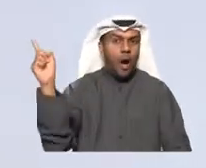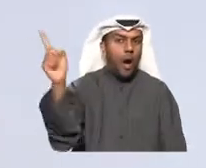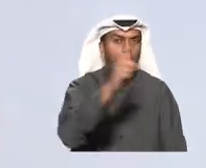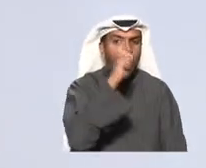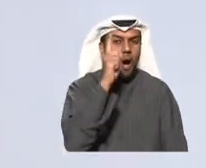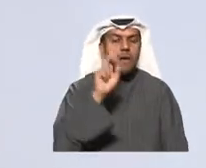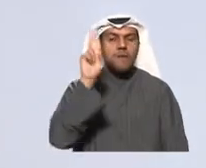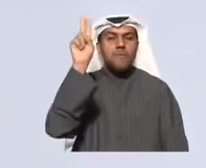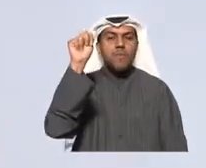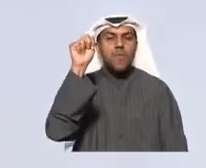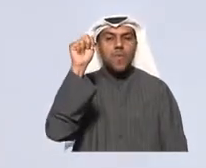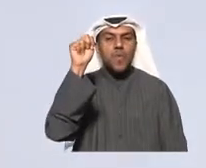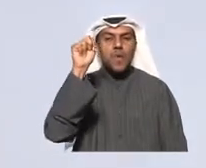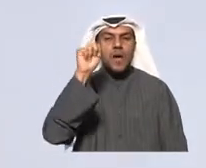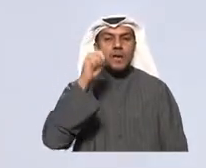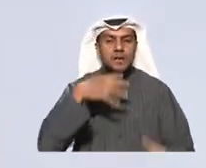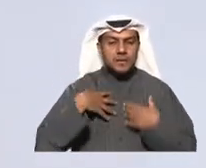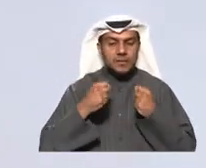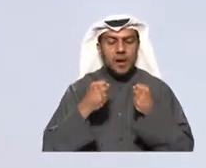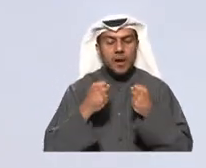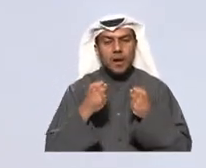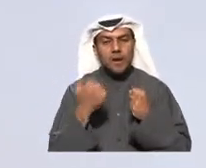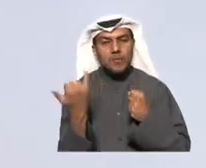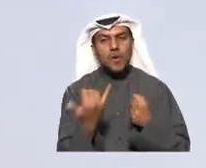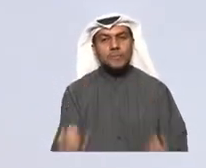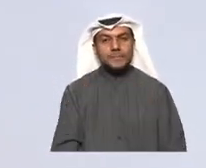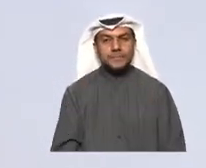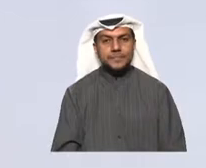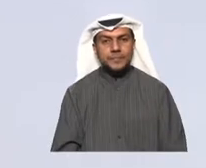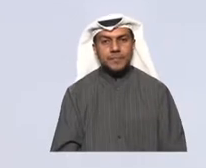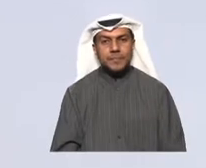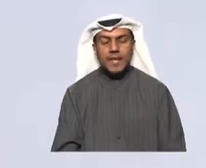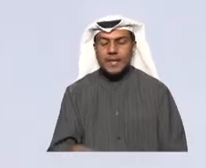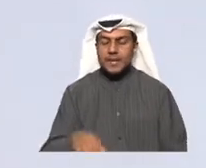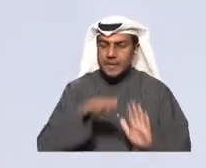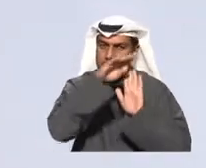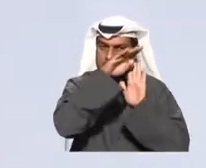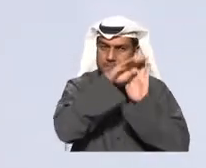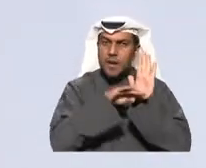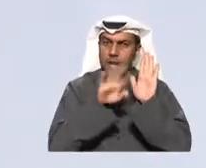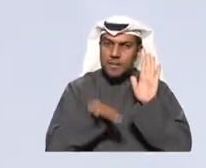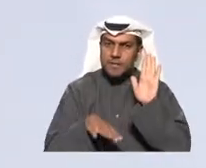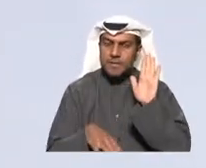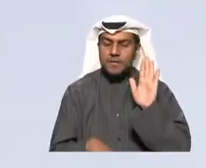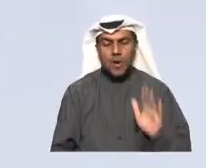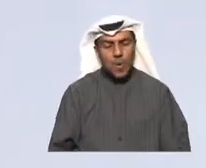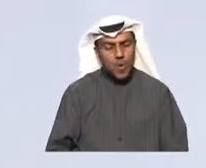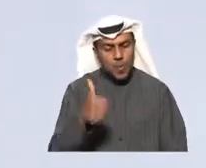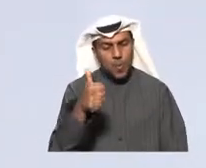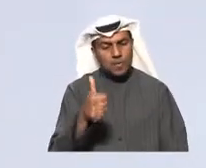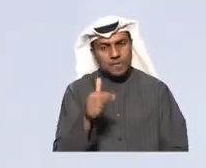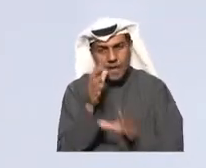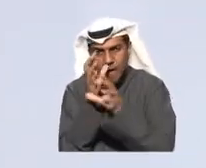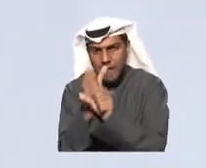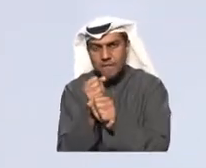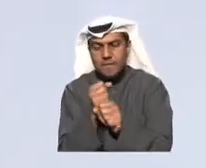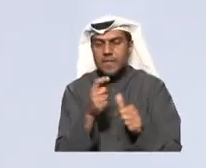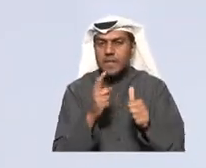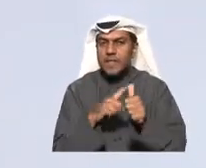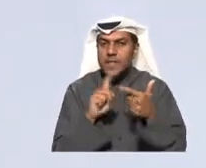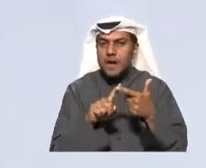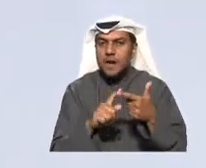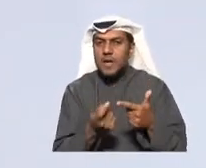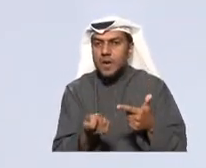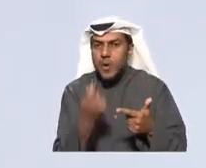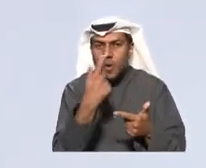نحن نعمل في إدارتنا لهذا الحدث على محاور عدة، محاور الوقائية والمحاور العلاجية بالإضافة